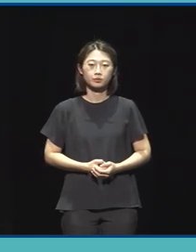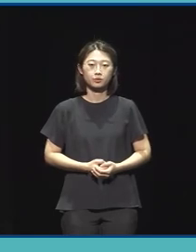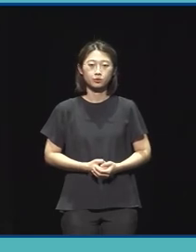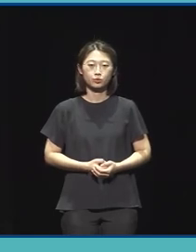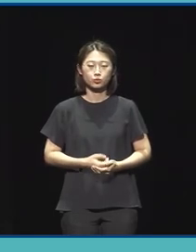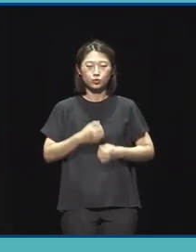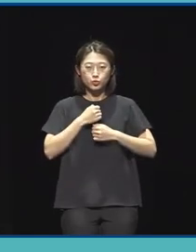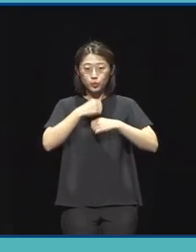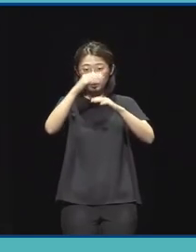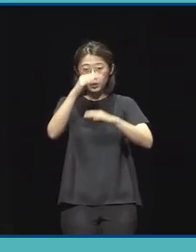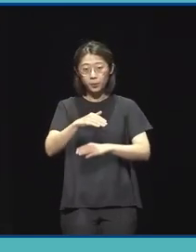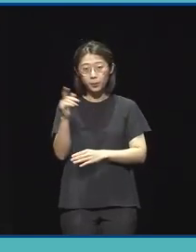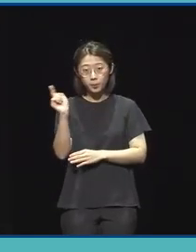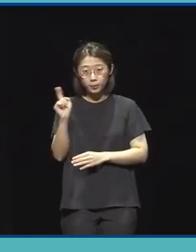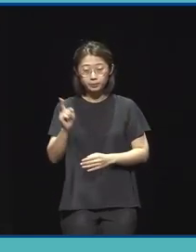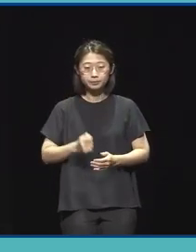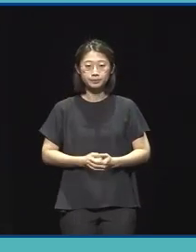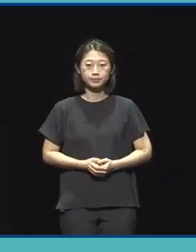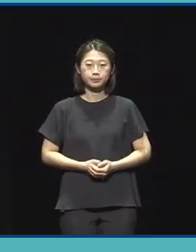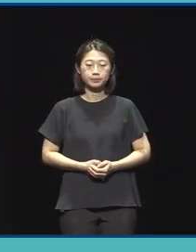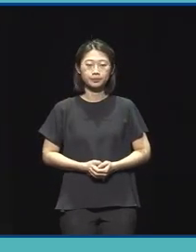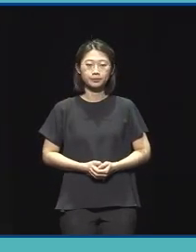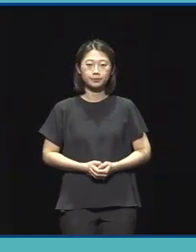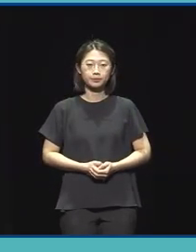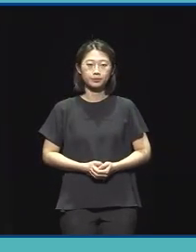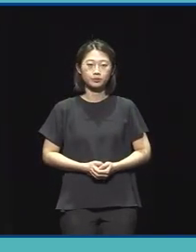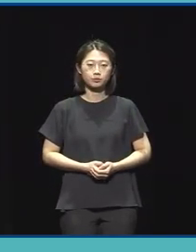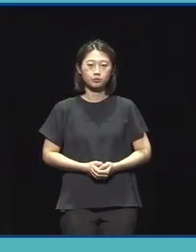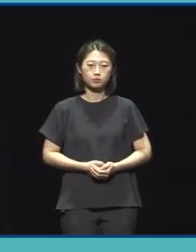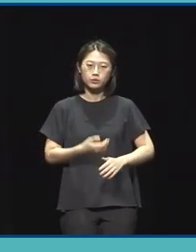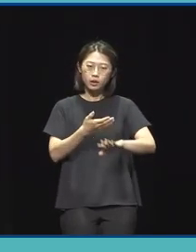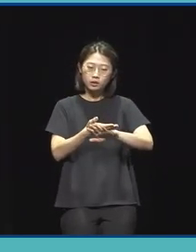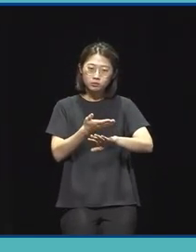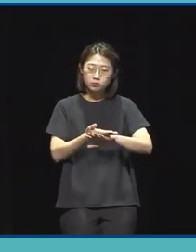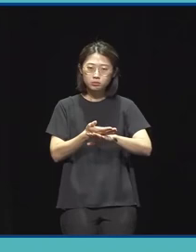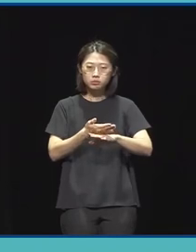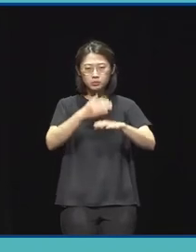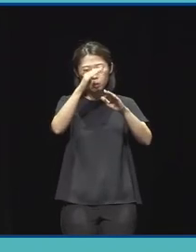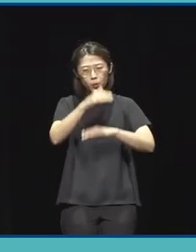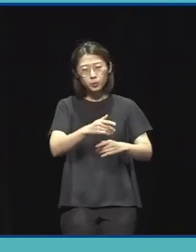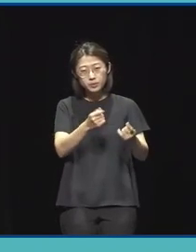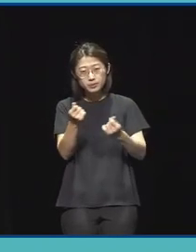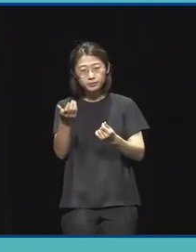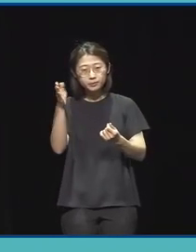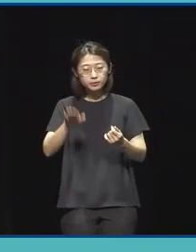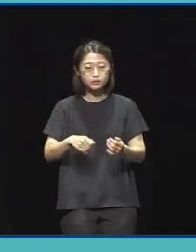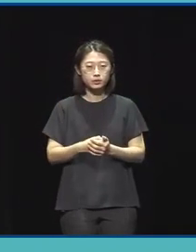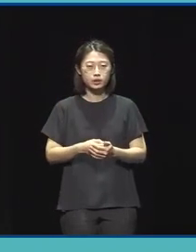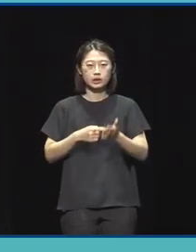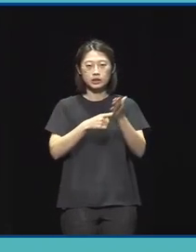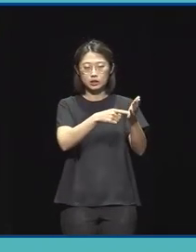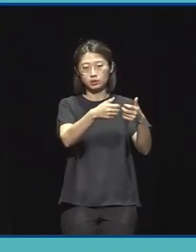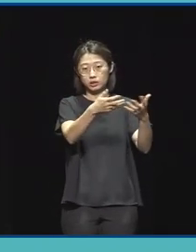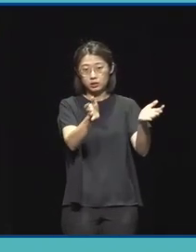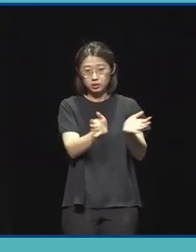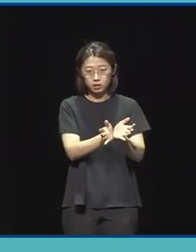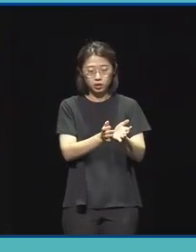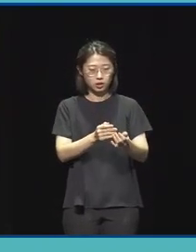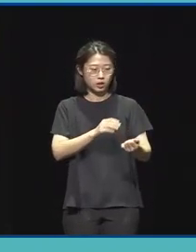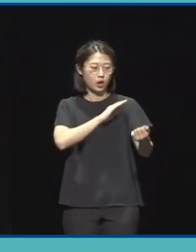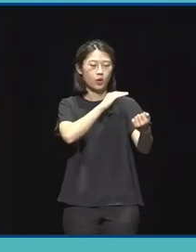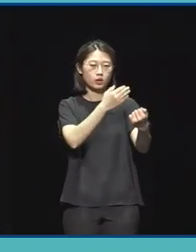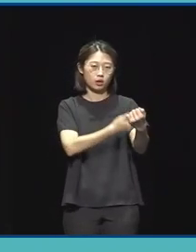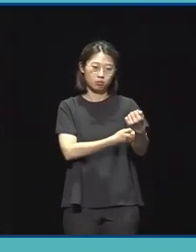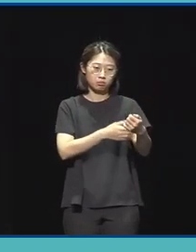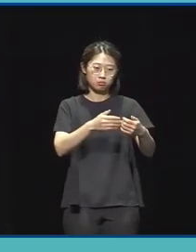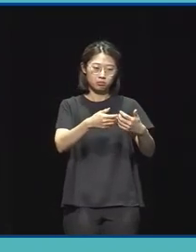유의사항으로 다시 조금 리마인드를 시켜 드리면 다른 부분은 거의 이제 대동소이합니다 다만 신청 단체의 사업수행 영양부분에